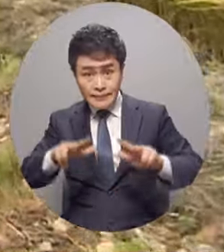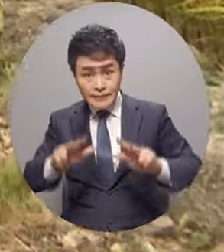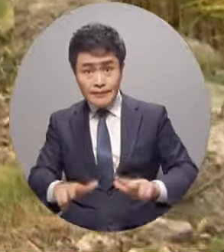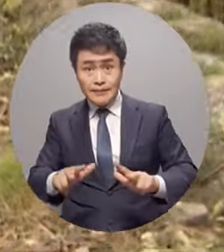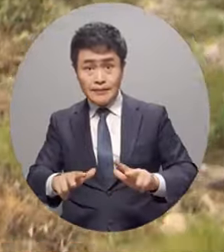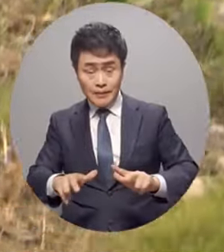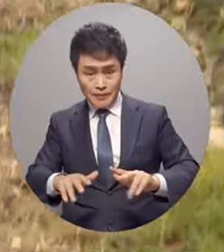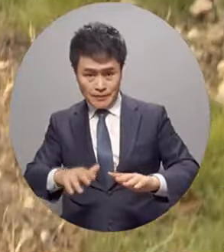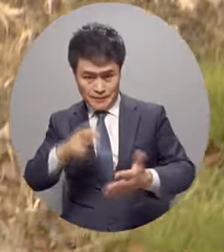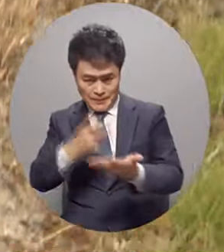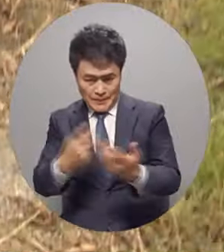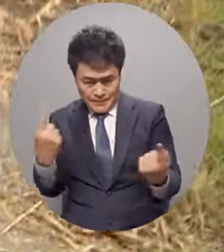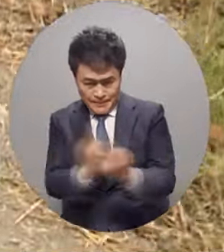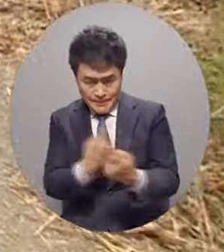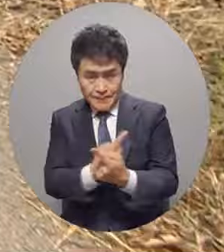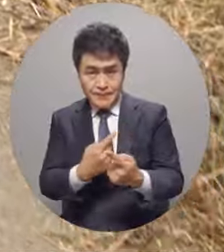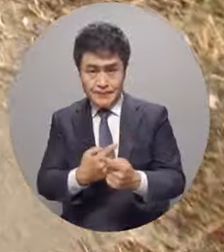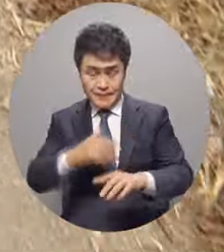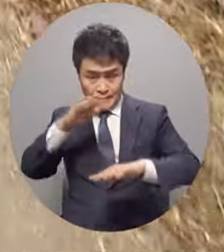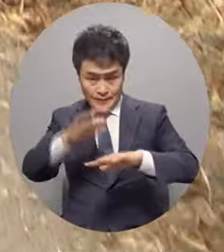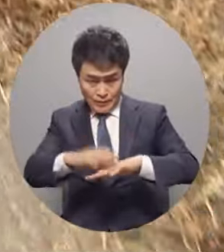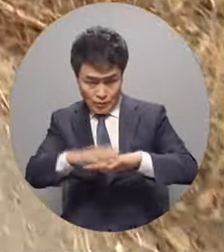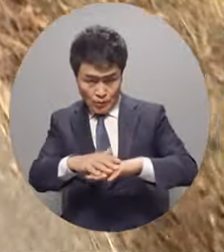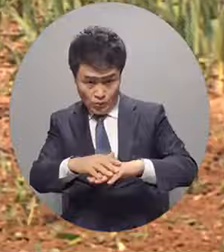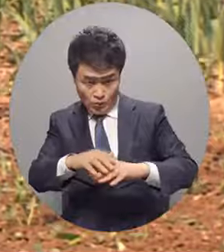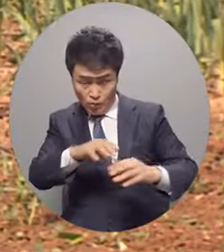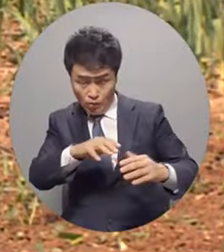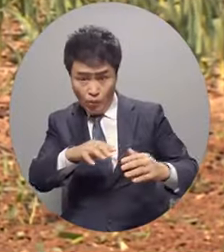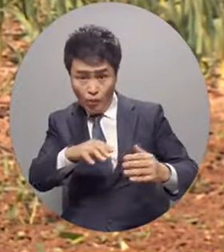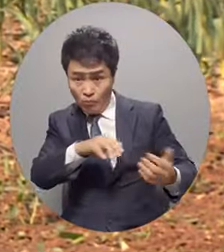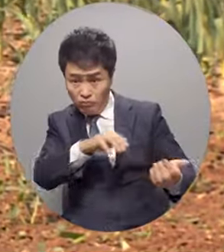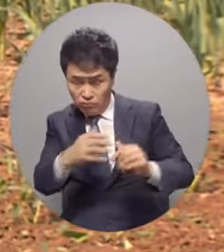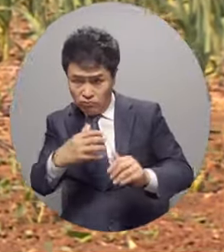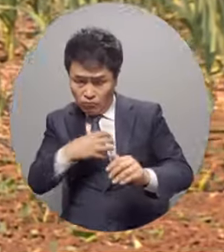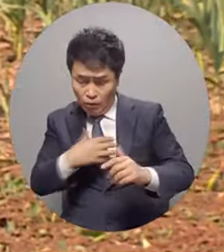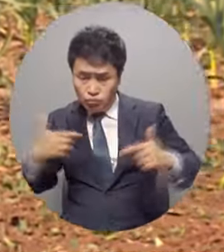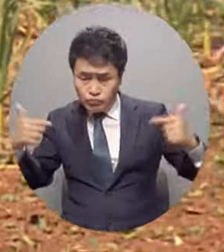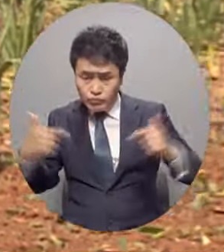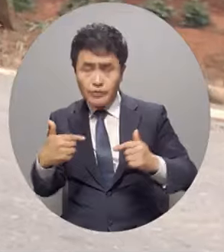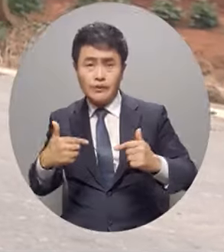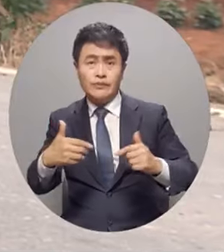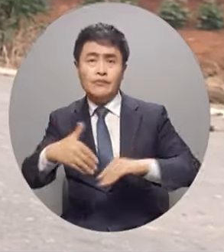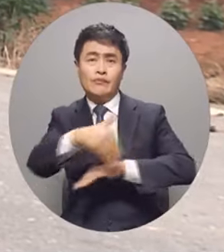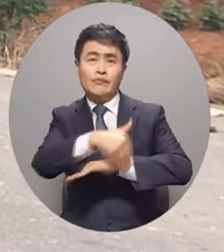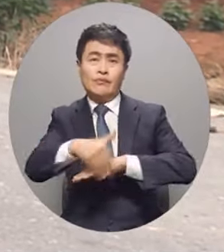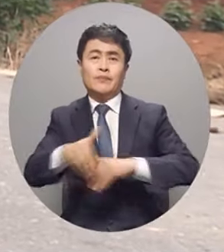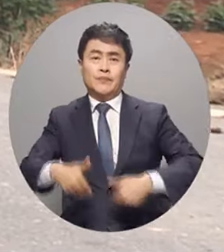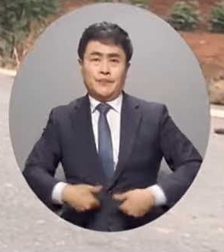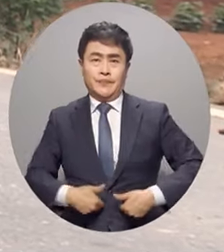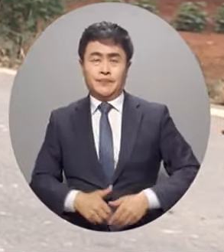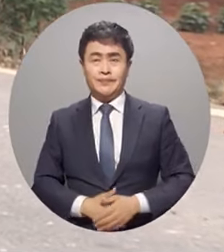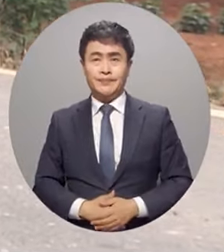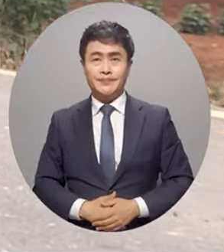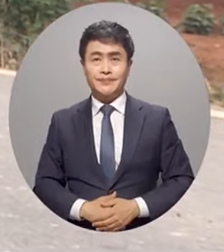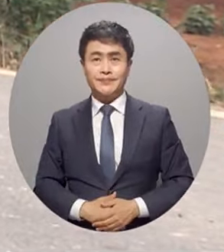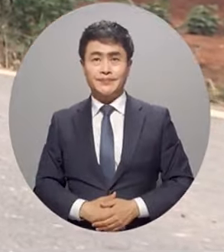지금이라도 제도 개선을 통해 농기계 사고를 줄이는 대책 마련이 시급합니다. MBC 뉴스 임지은입니다.